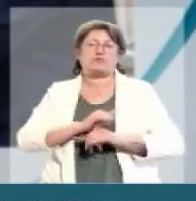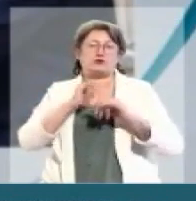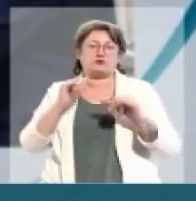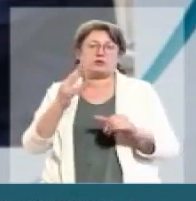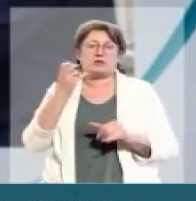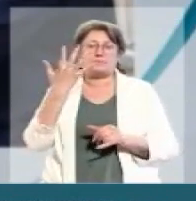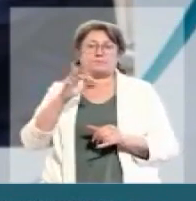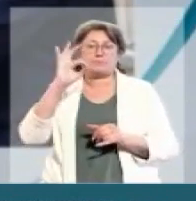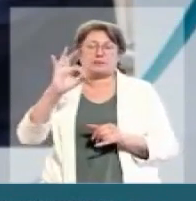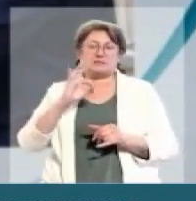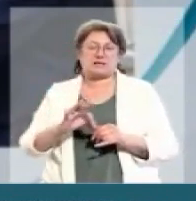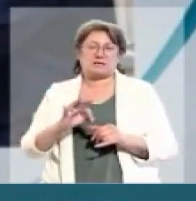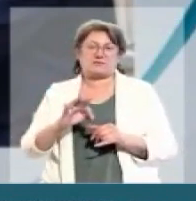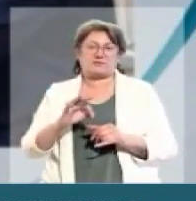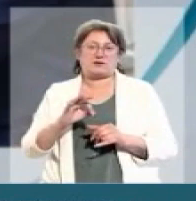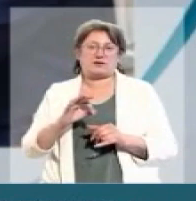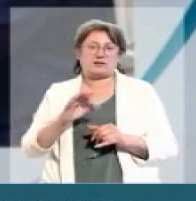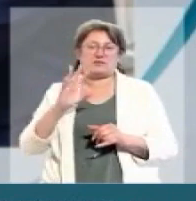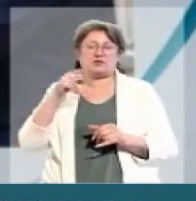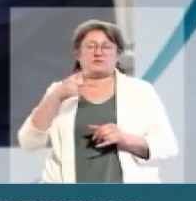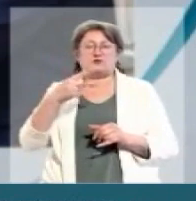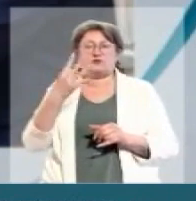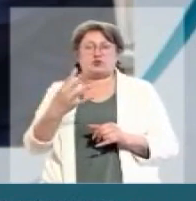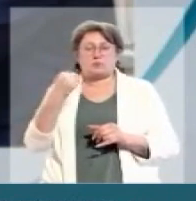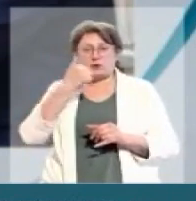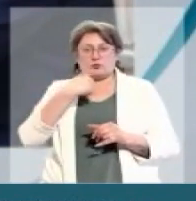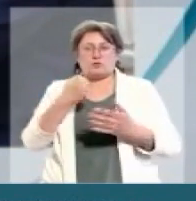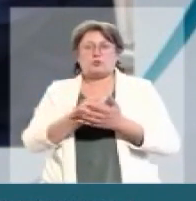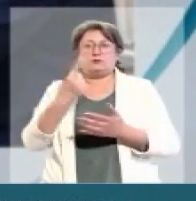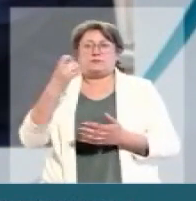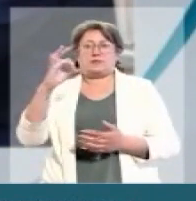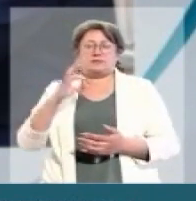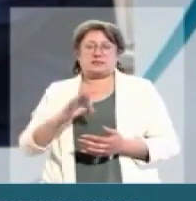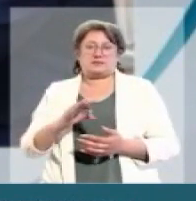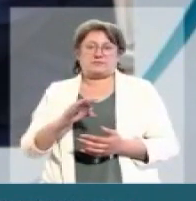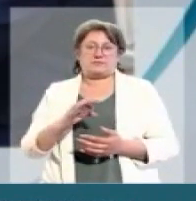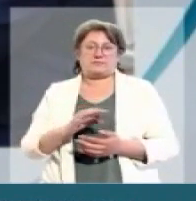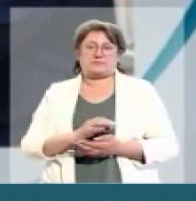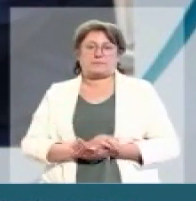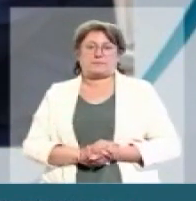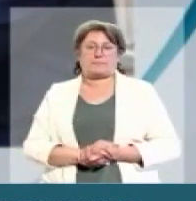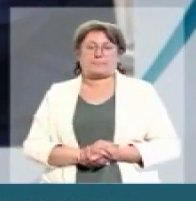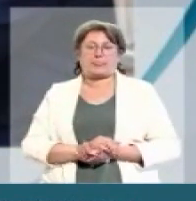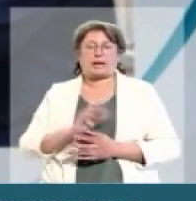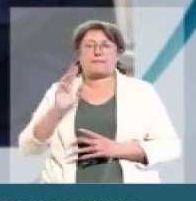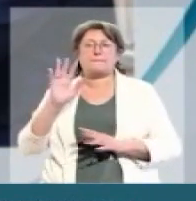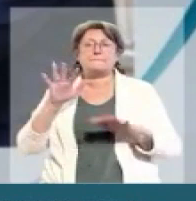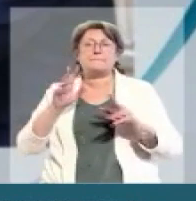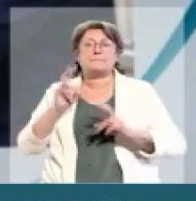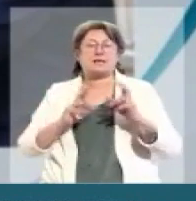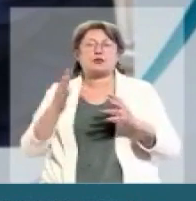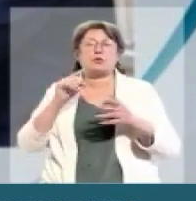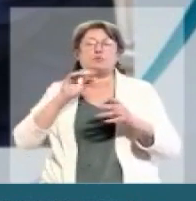на 50% заведением. В 2024 году до 100%. Впервые предприятия участвуют в